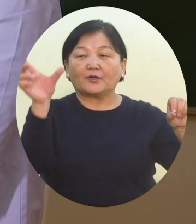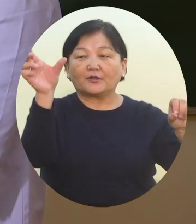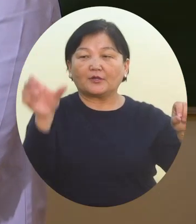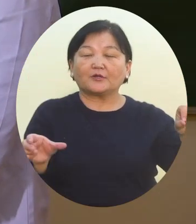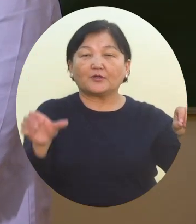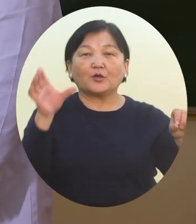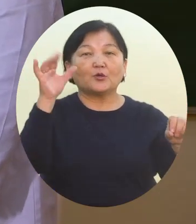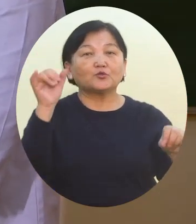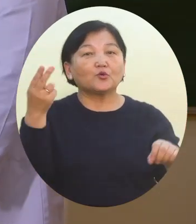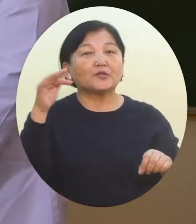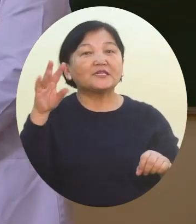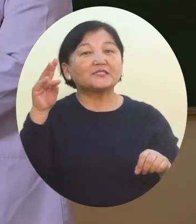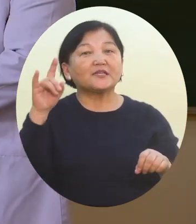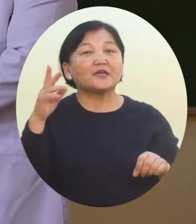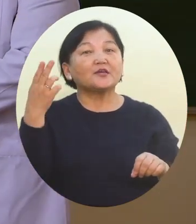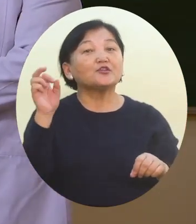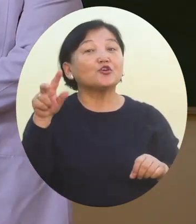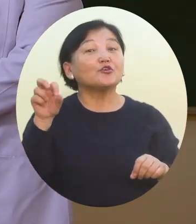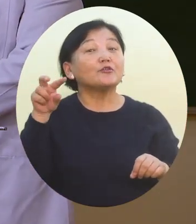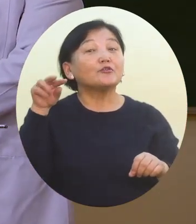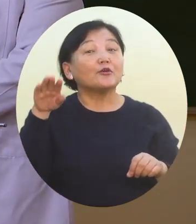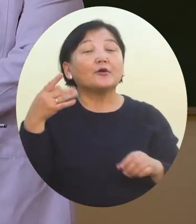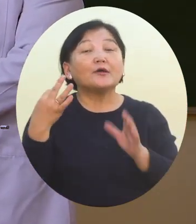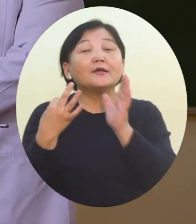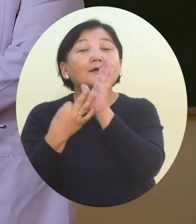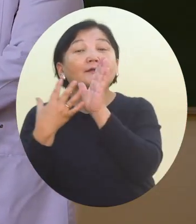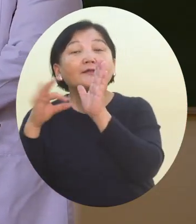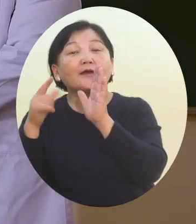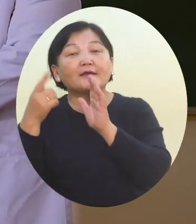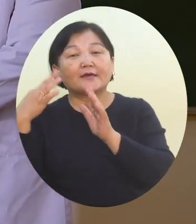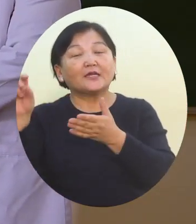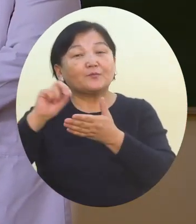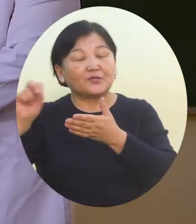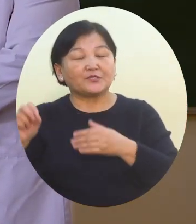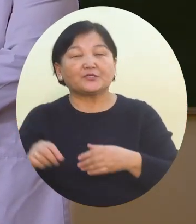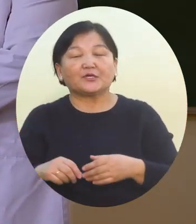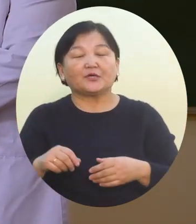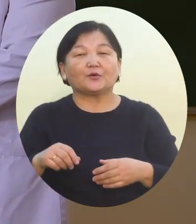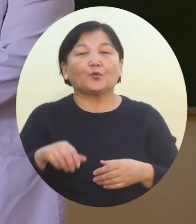гэж тавьчих. Та бүхэн өөрсдийнхөө хүснэгтэн дээр судасныхаа зохиолтын тоог тэмдэглээрэй.